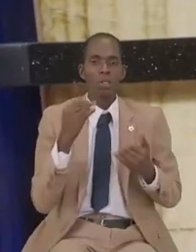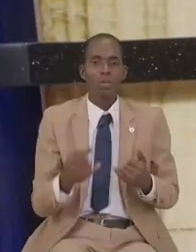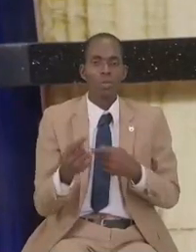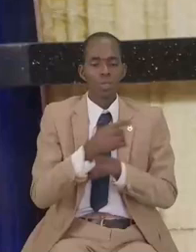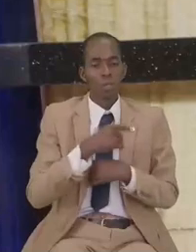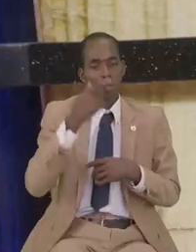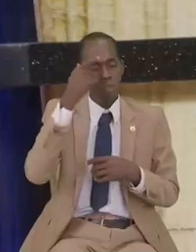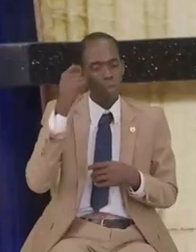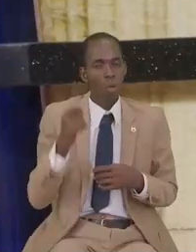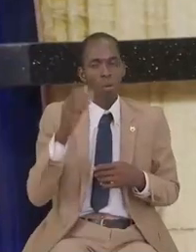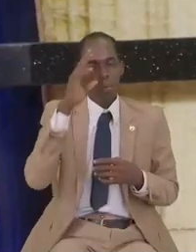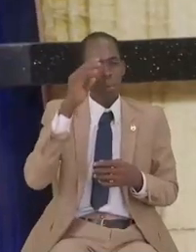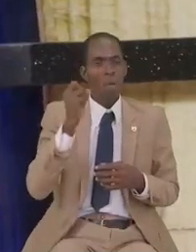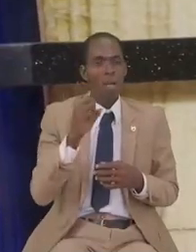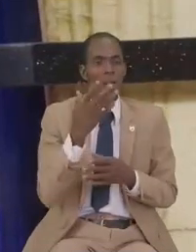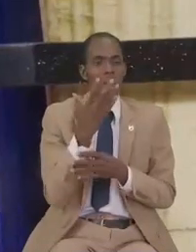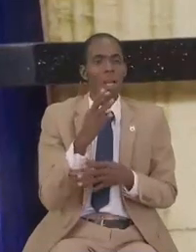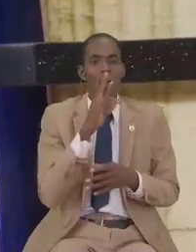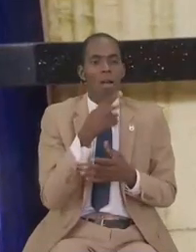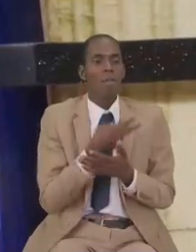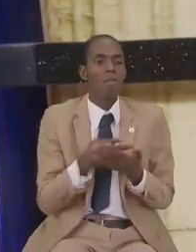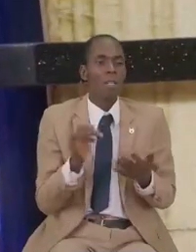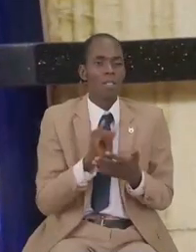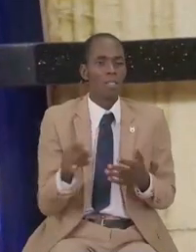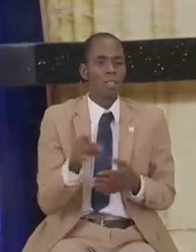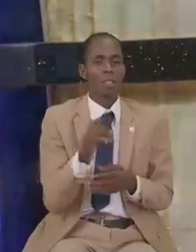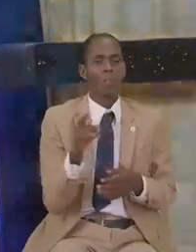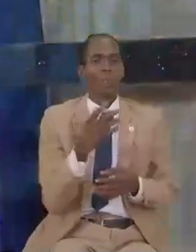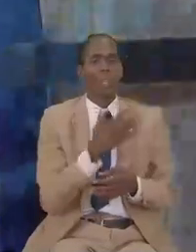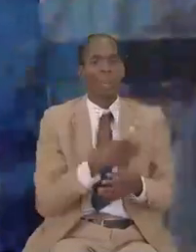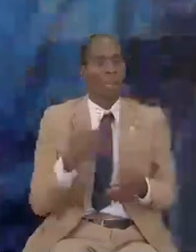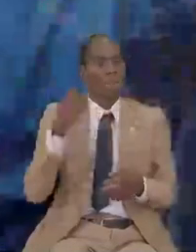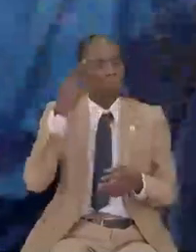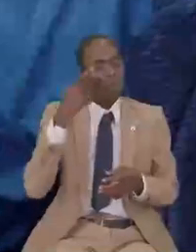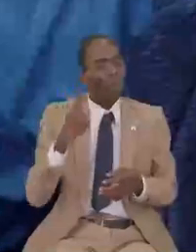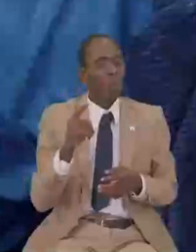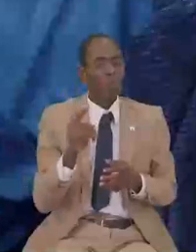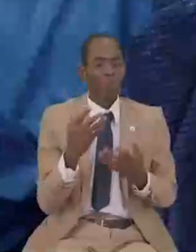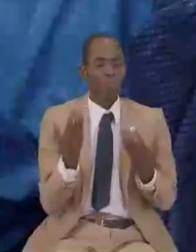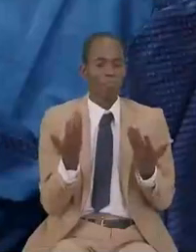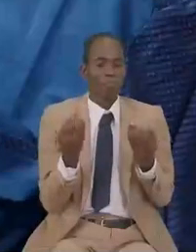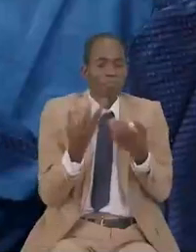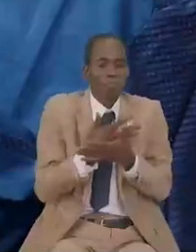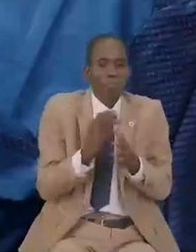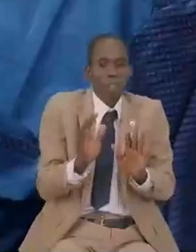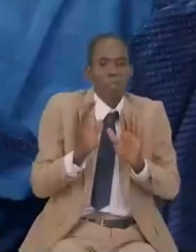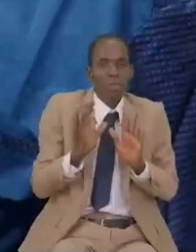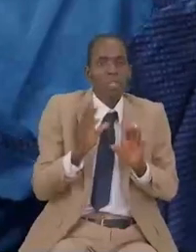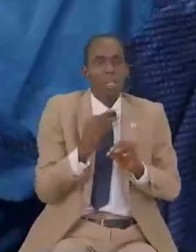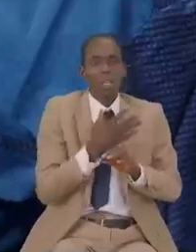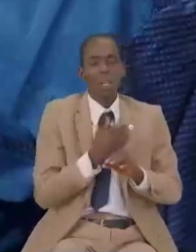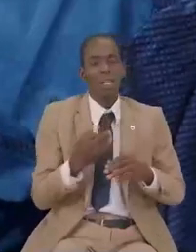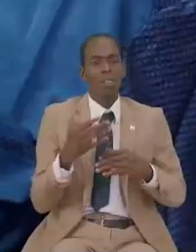hommes rendant l'âme de terreur dans l'attente de ce qui surviendra pour la